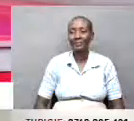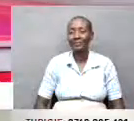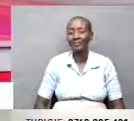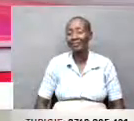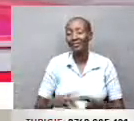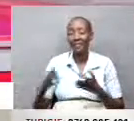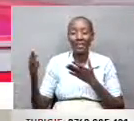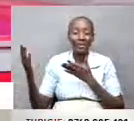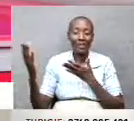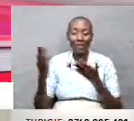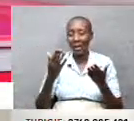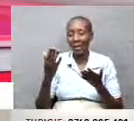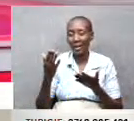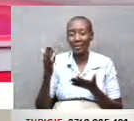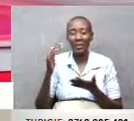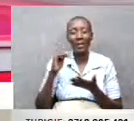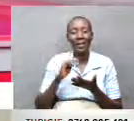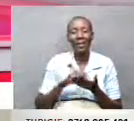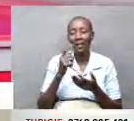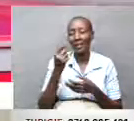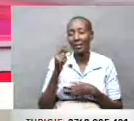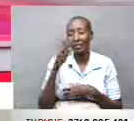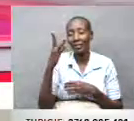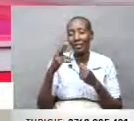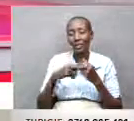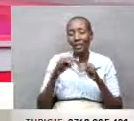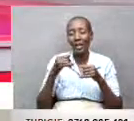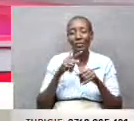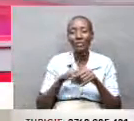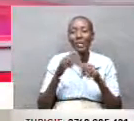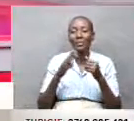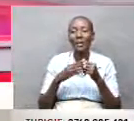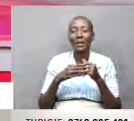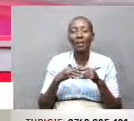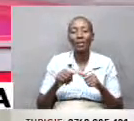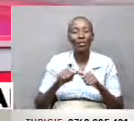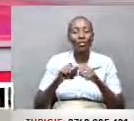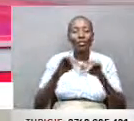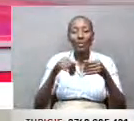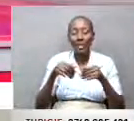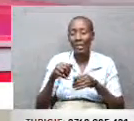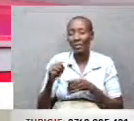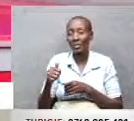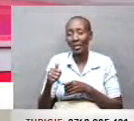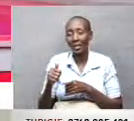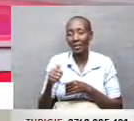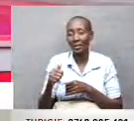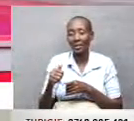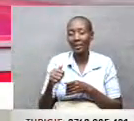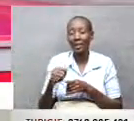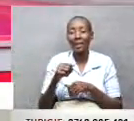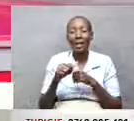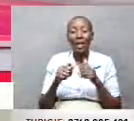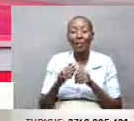Mtazamaji, karibu tena kwenye upeo wa TV 47 makala ya saa 3. Na tukisonga mbele na taarifa zetu mtazamaji ni kwamba takriban